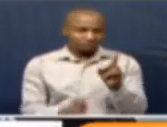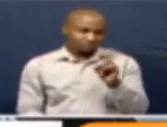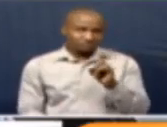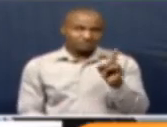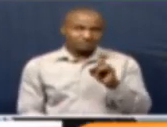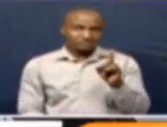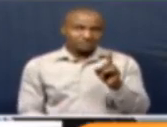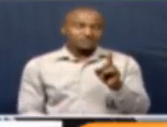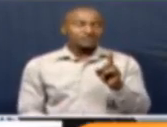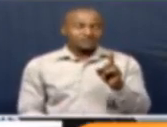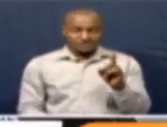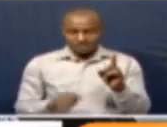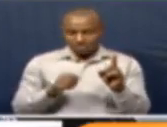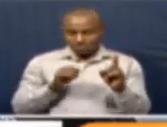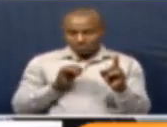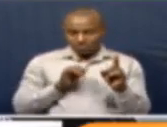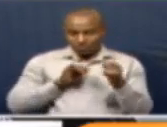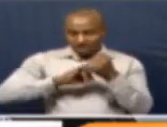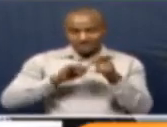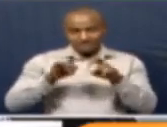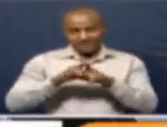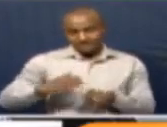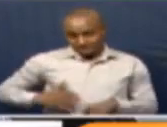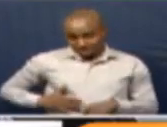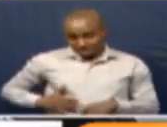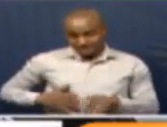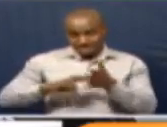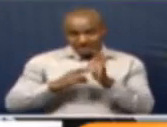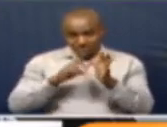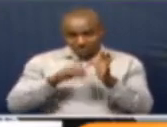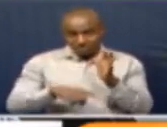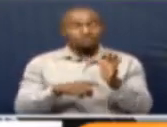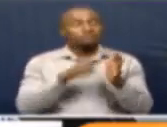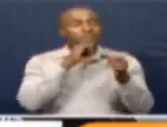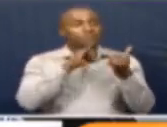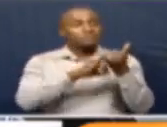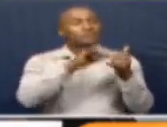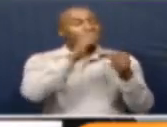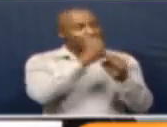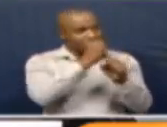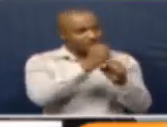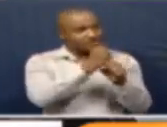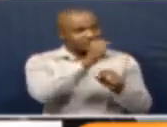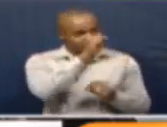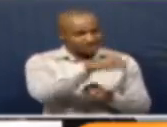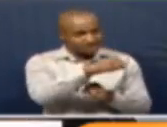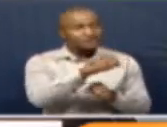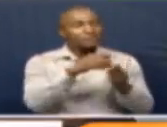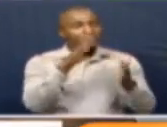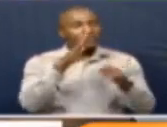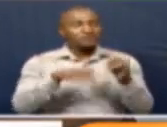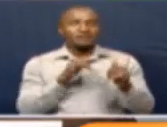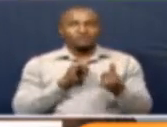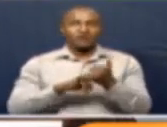ni ubavu wa mwanamme. Hivyo basi inampasa kwamba mwanamme akaweze kuwa kwamba anabeba mzigo mkubwa kushinda wa mwanamke,